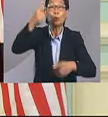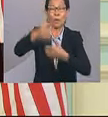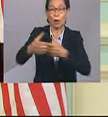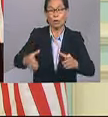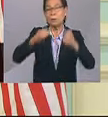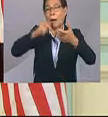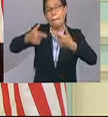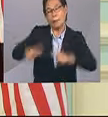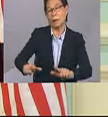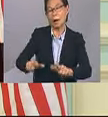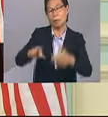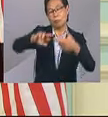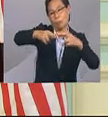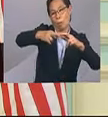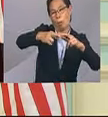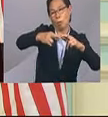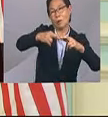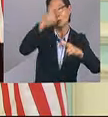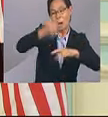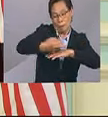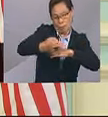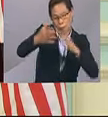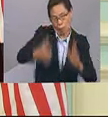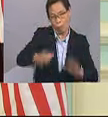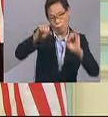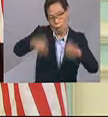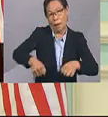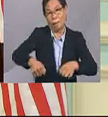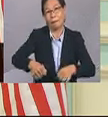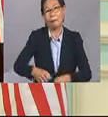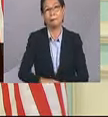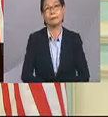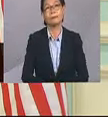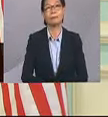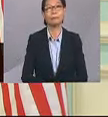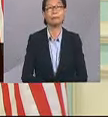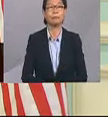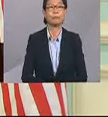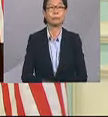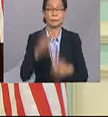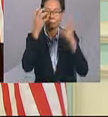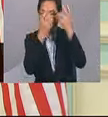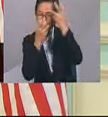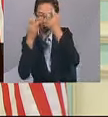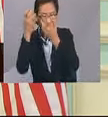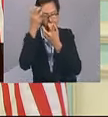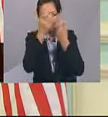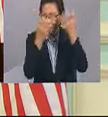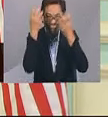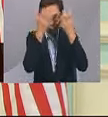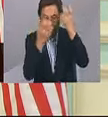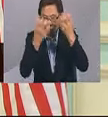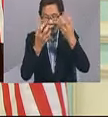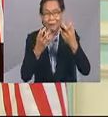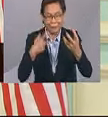tidak dibenarkan membuat renovation sedangkan penyewa boleh. Jadi perkara kekeliruan seperti ini akan